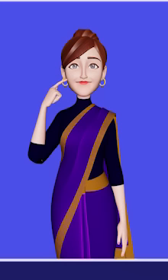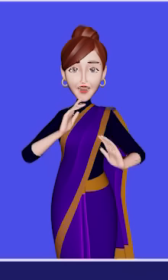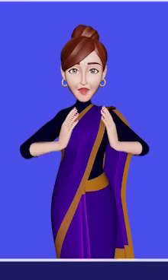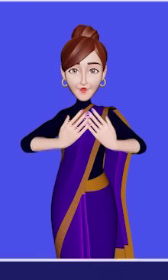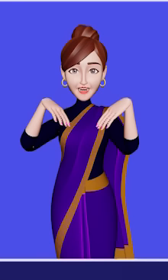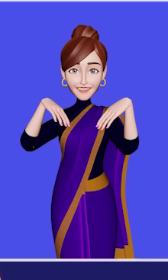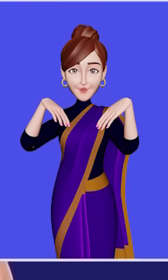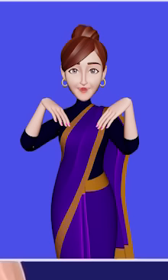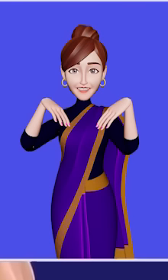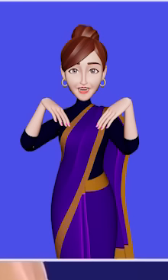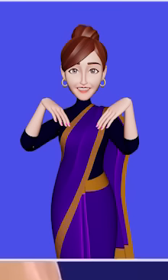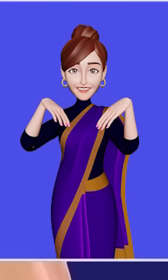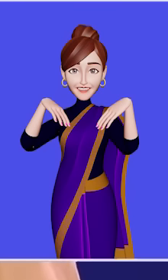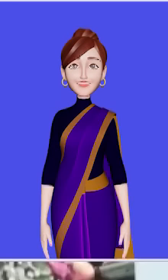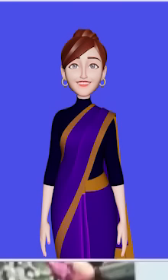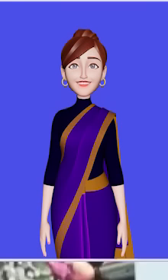हार्दिक अभिनंदन है।